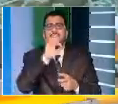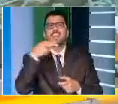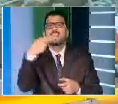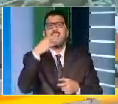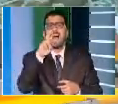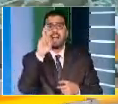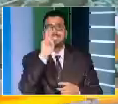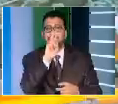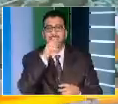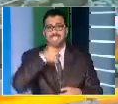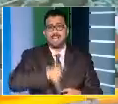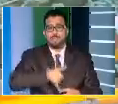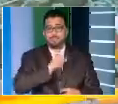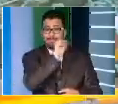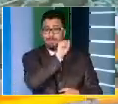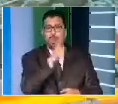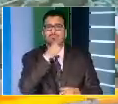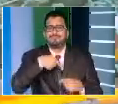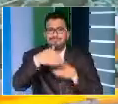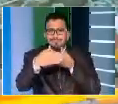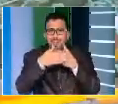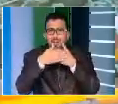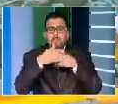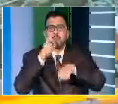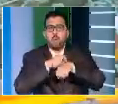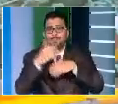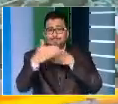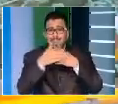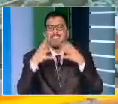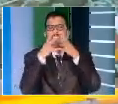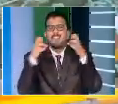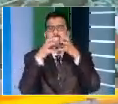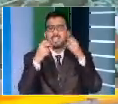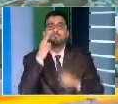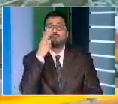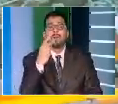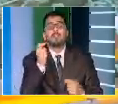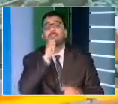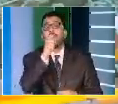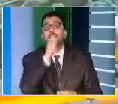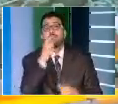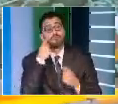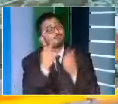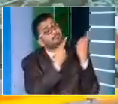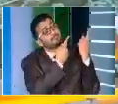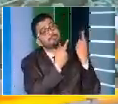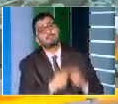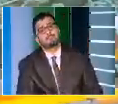التي توقعت قيادات في المقاومة قرب موعدها. المزيد من التفاصيل في تقرير مراسلنا بلال